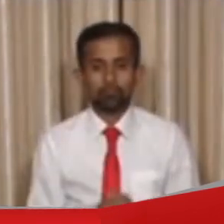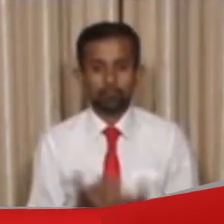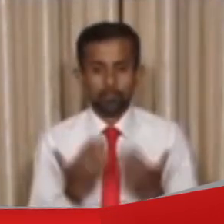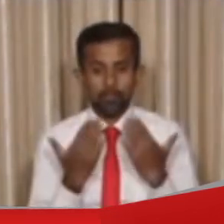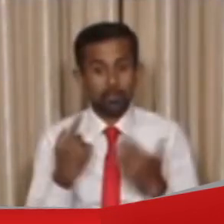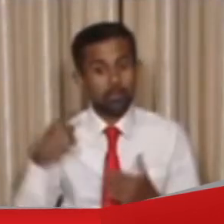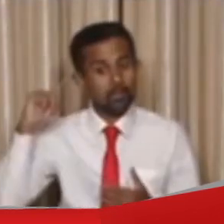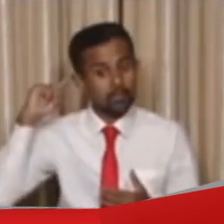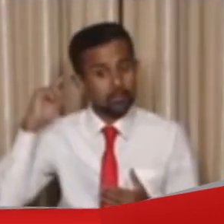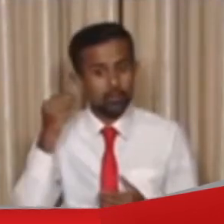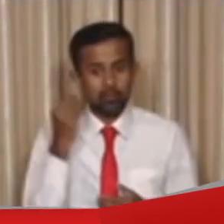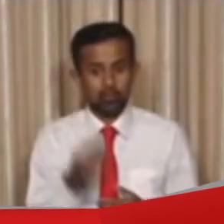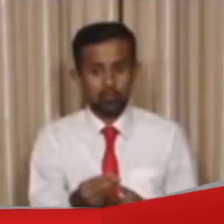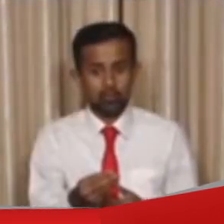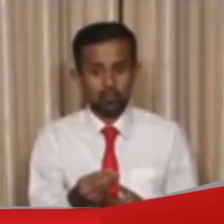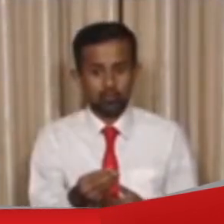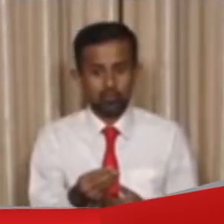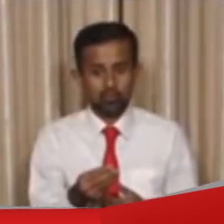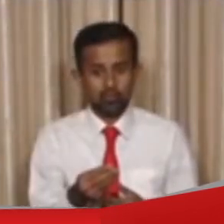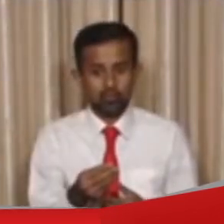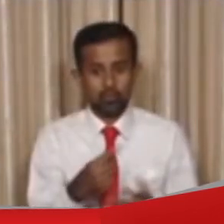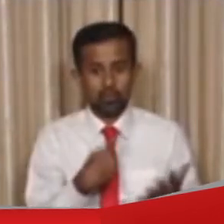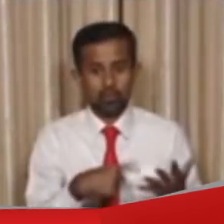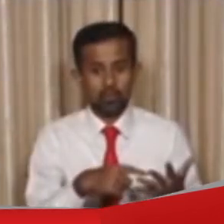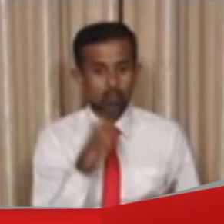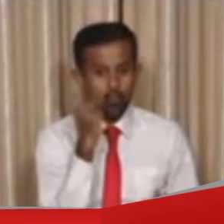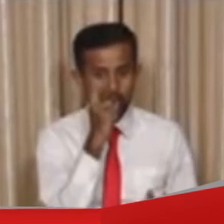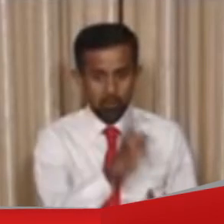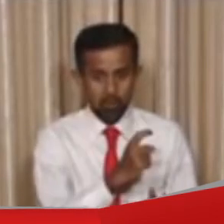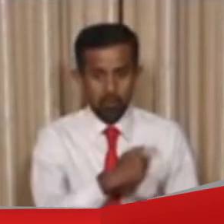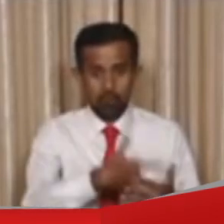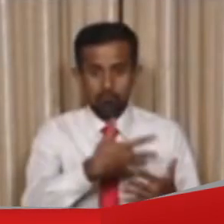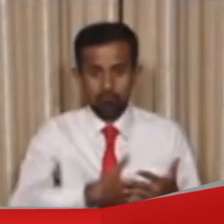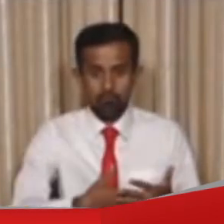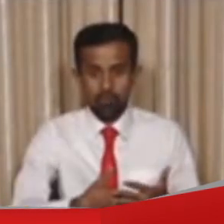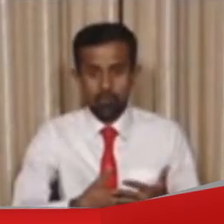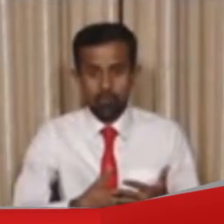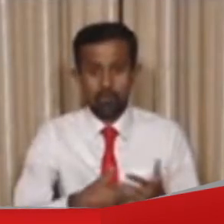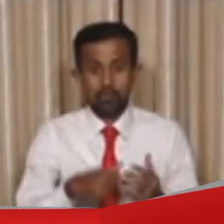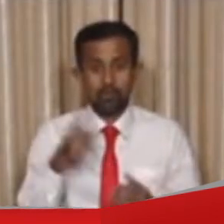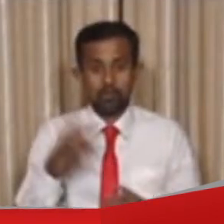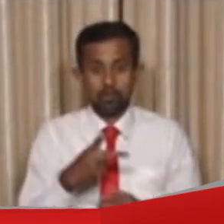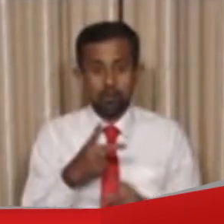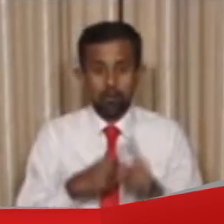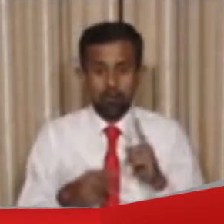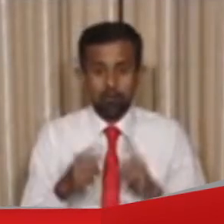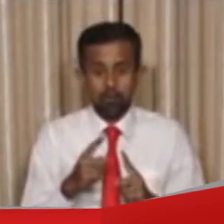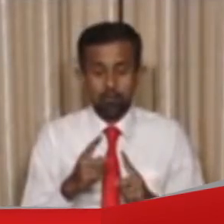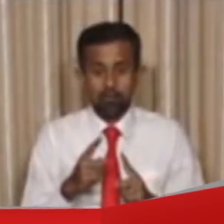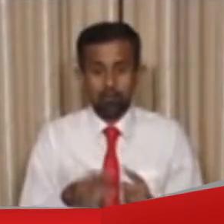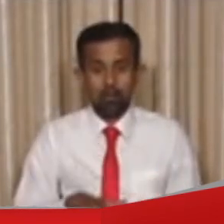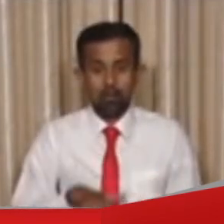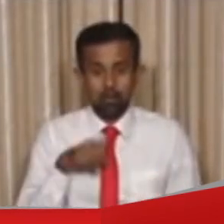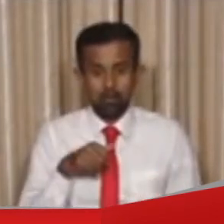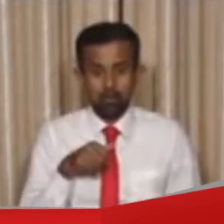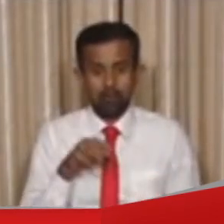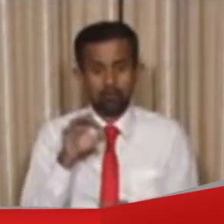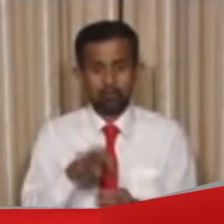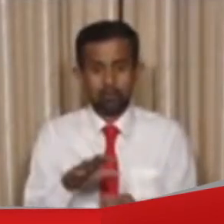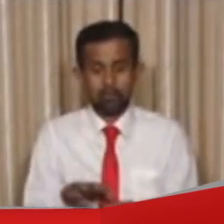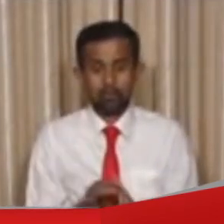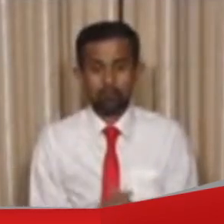එදා දුන්නේ කරුණු ගැන සොයලා බලලා වාර්තා කිරීම සඳහා නියෝජ්‍ය කථානායකවරයා ප්‍රධානත්වයෙන් එකපත් වුණා.